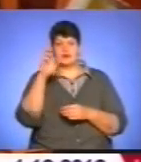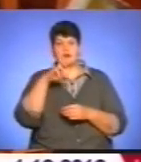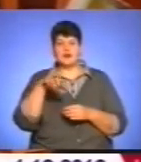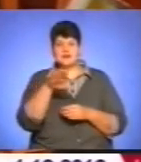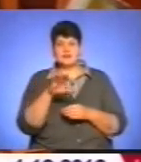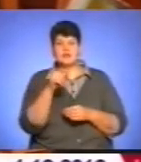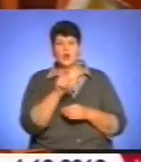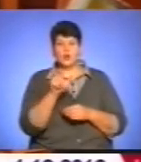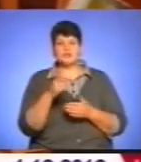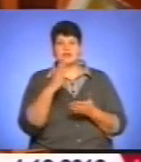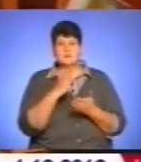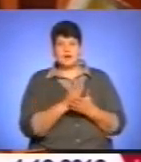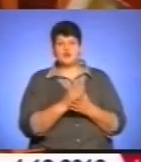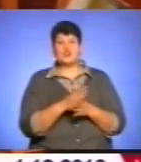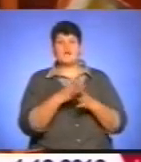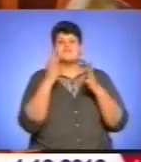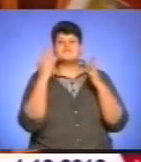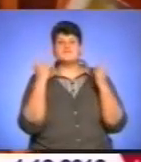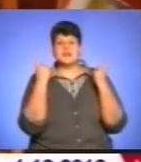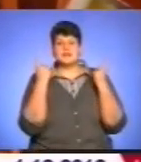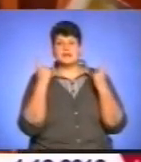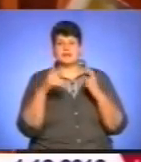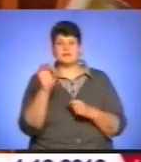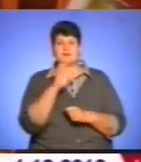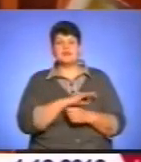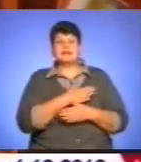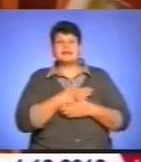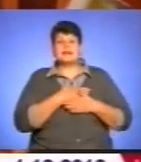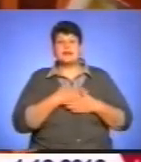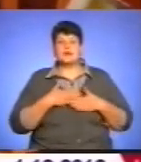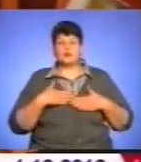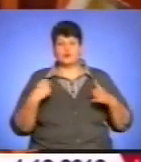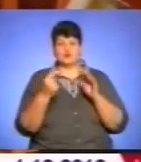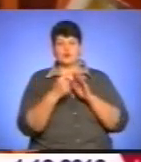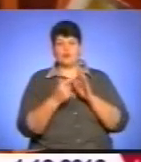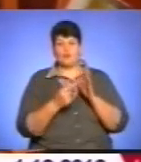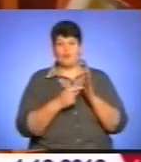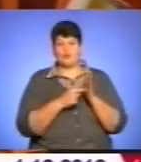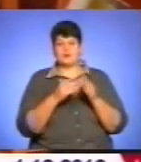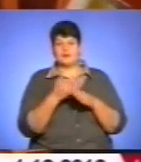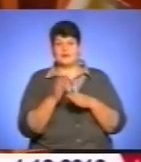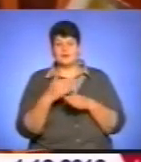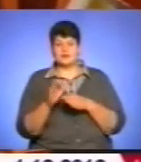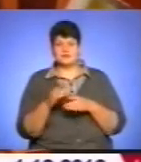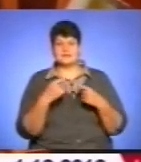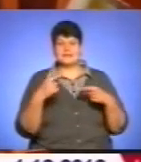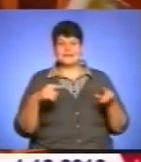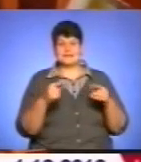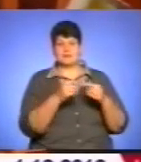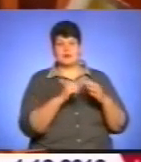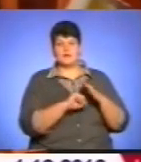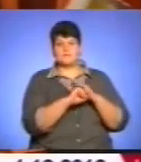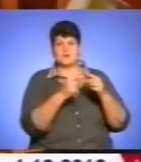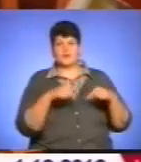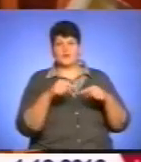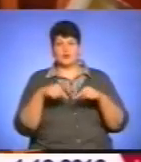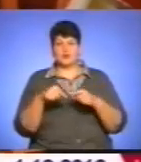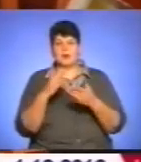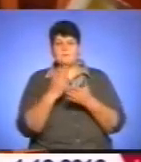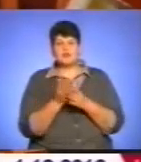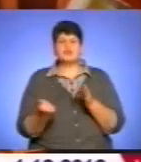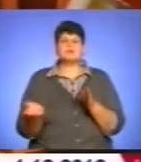і особливо надприбутки, вони не то, що не хочуть поділитися з різними фундаціями, своїми прибутками, а вони, маючи